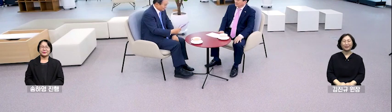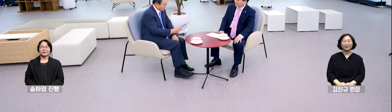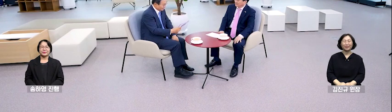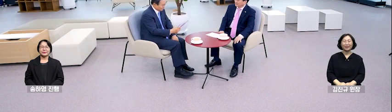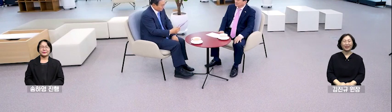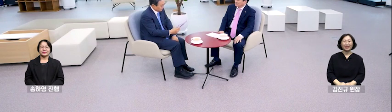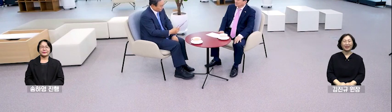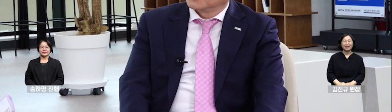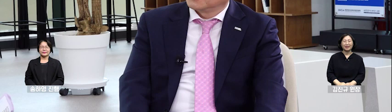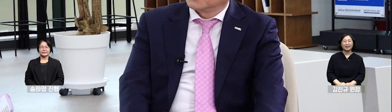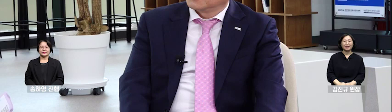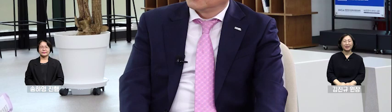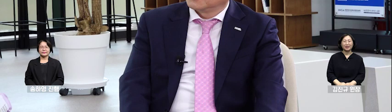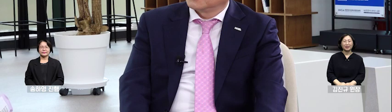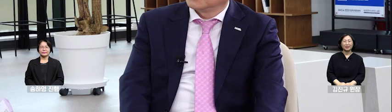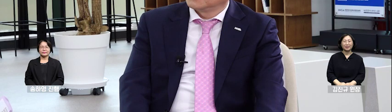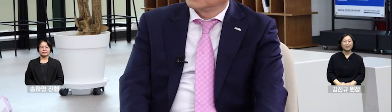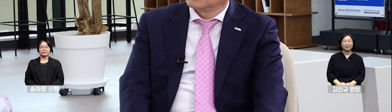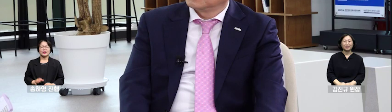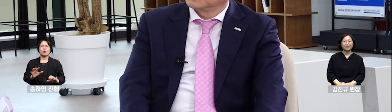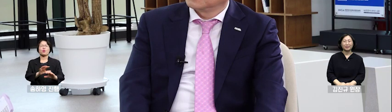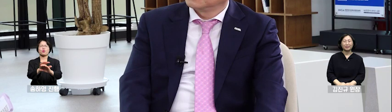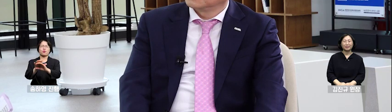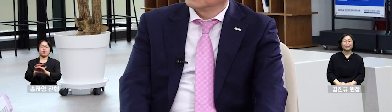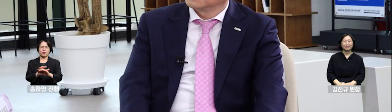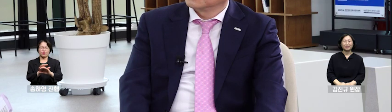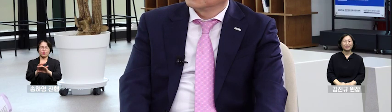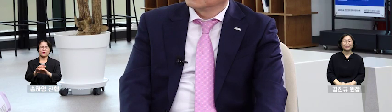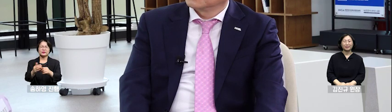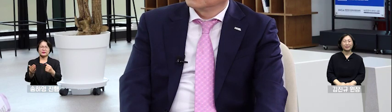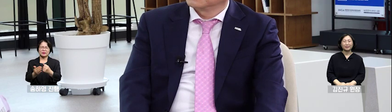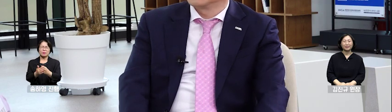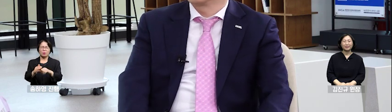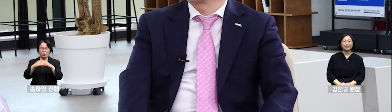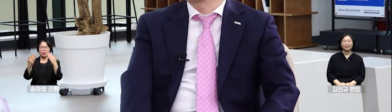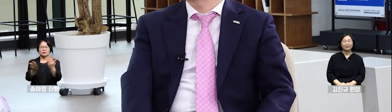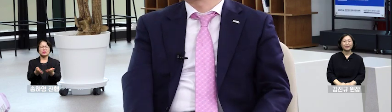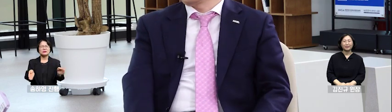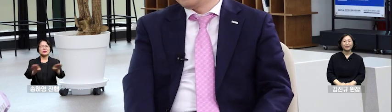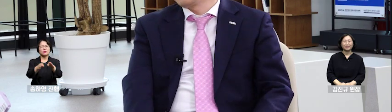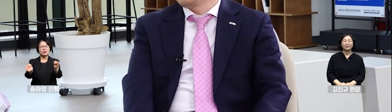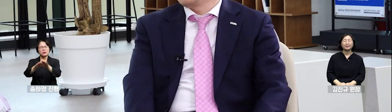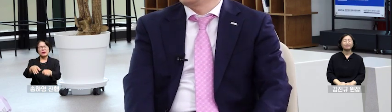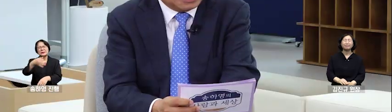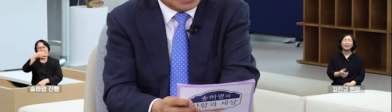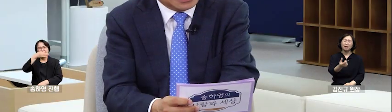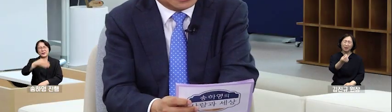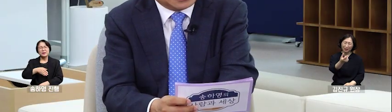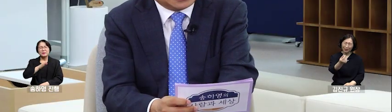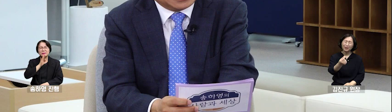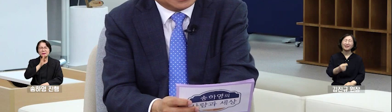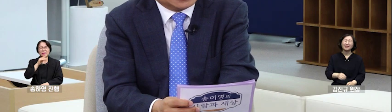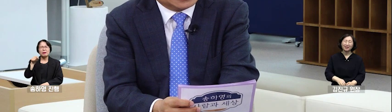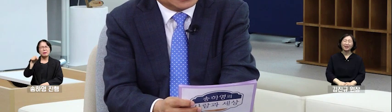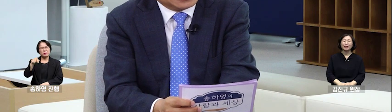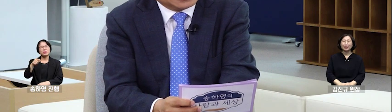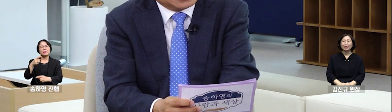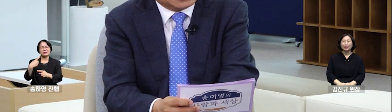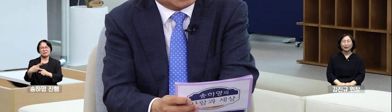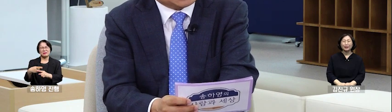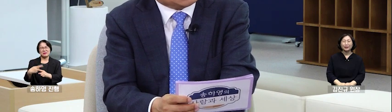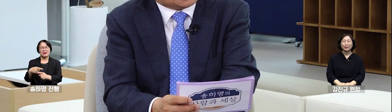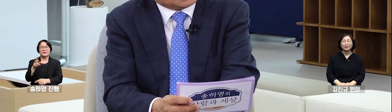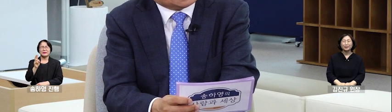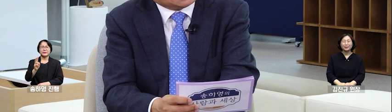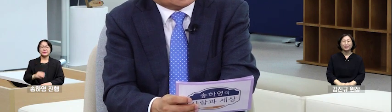10a 에 아 코로나 일고 때문에 사실 모든 기관들이 힘들어요 같습니다 그래도 마찬가지일 텐데